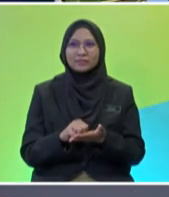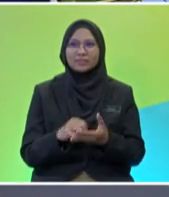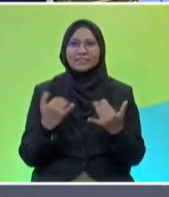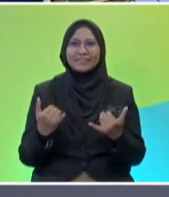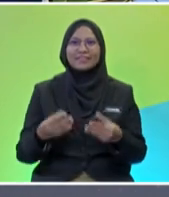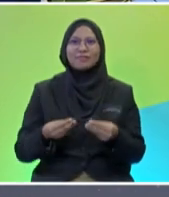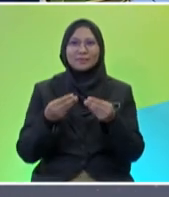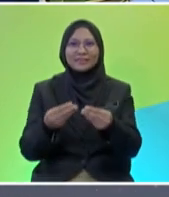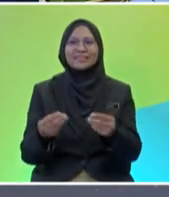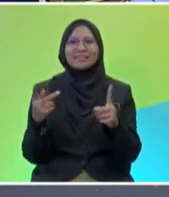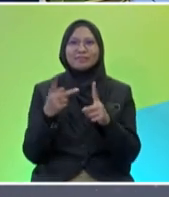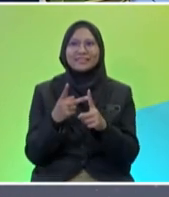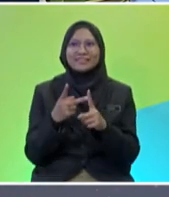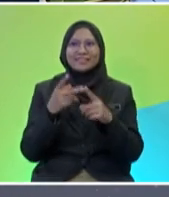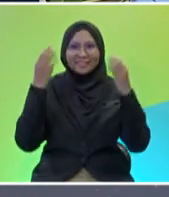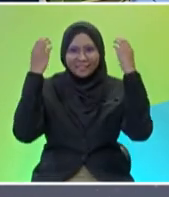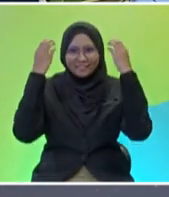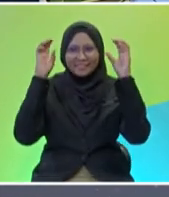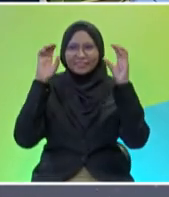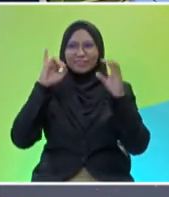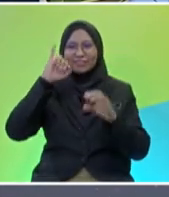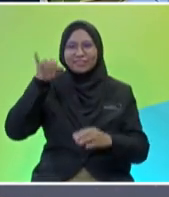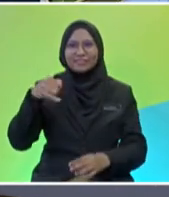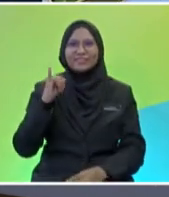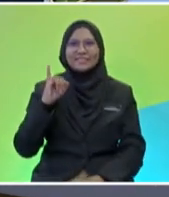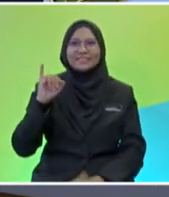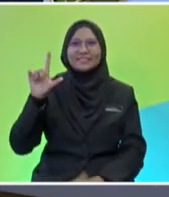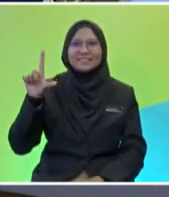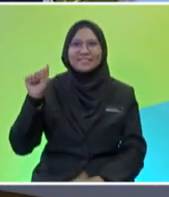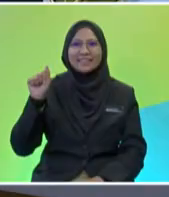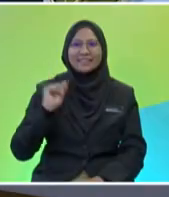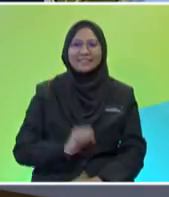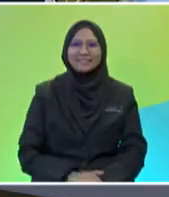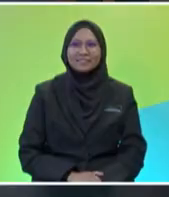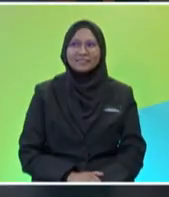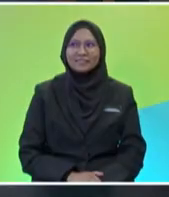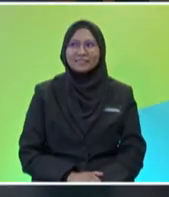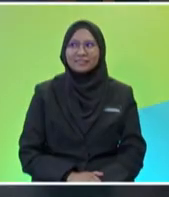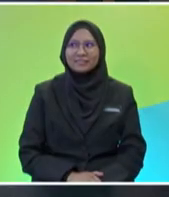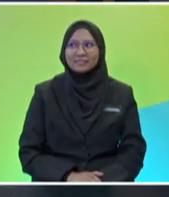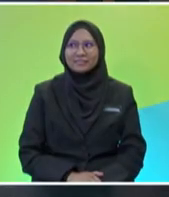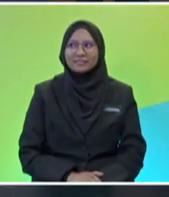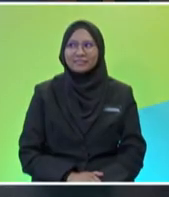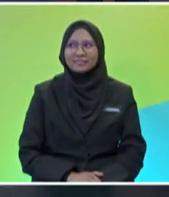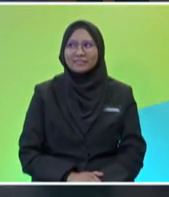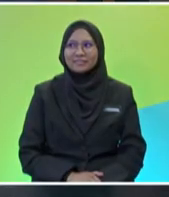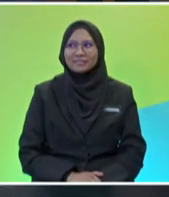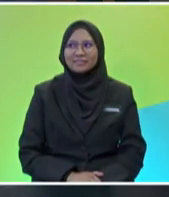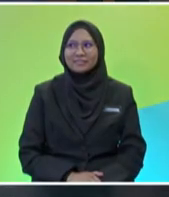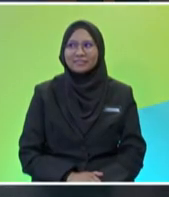Cikgu Annur jerawati untuk teruskan Oke ceritanya kita masuk